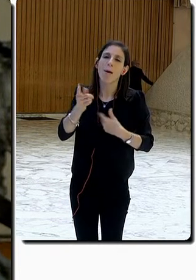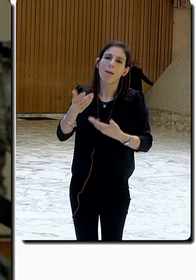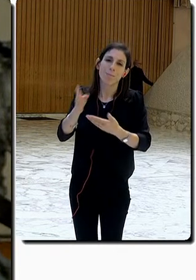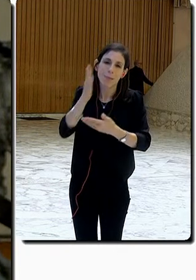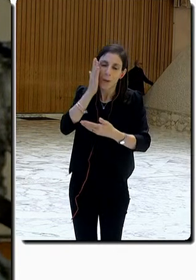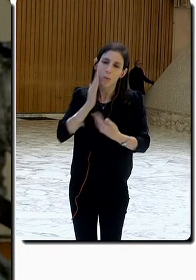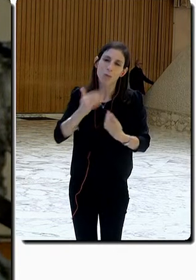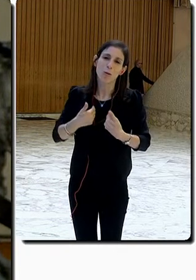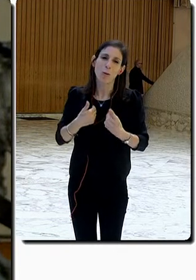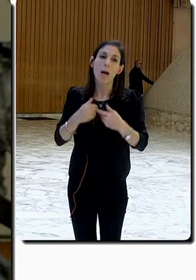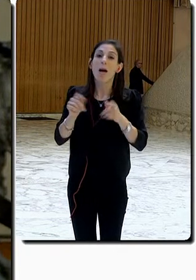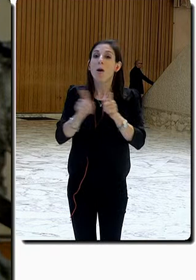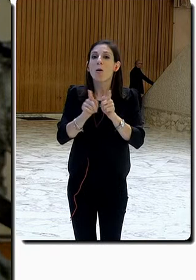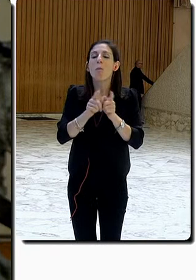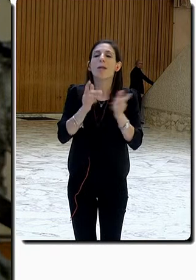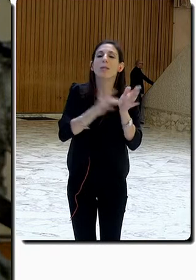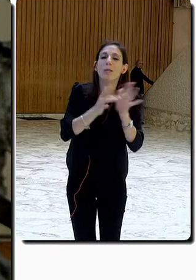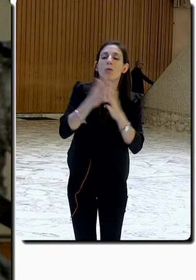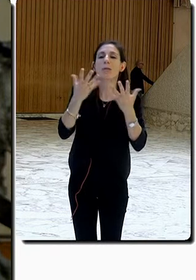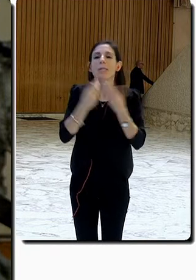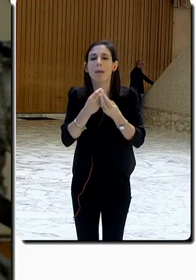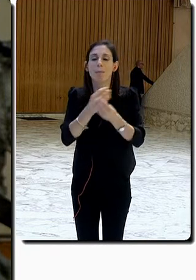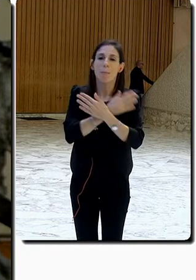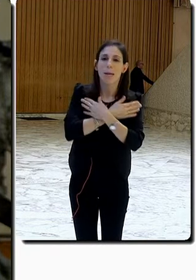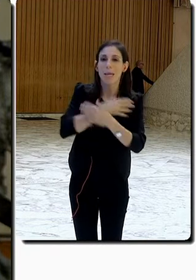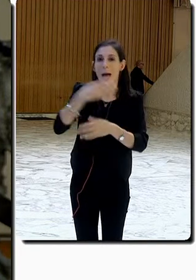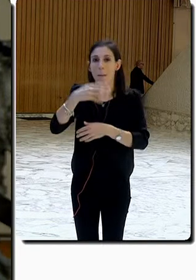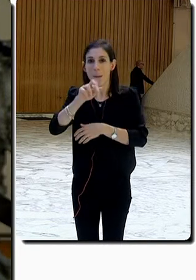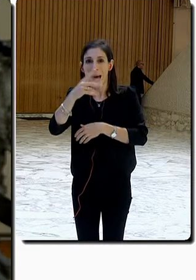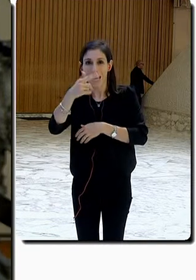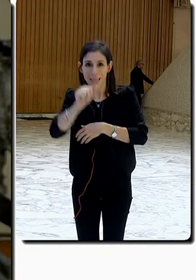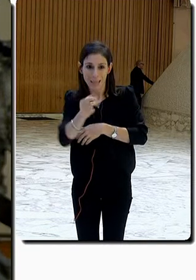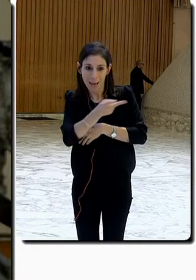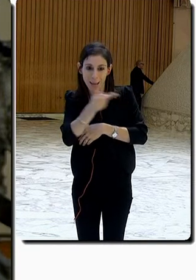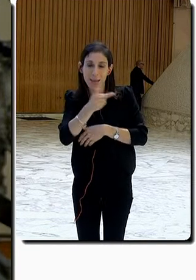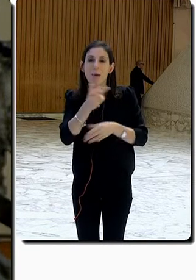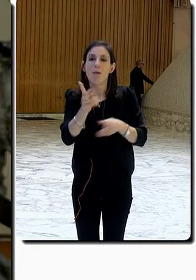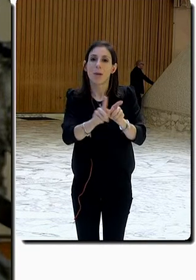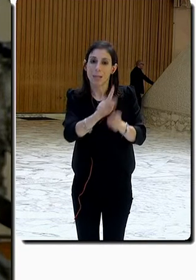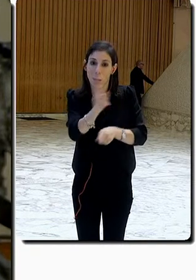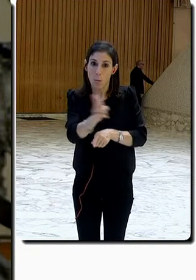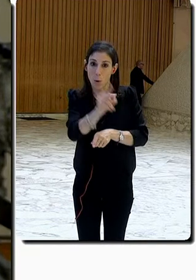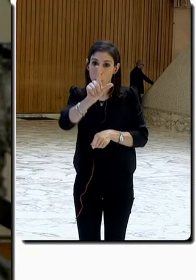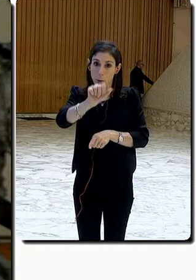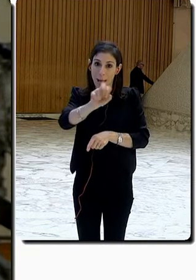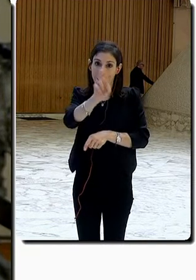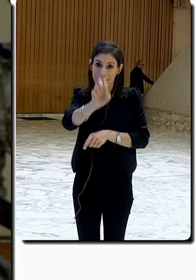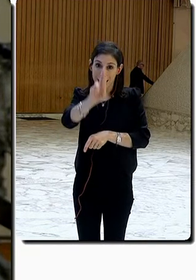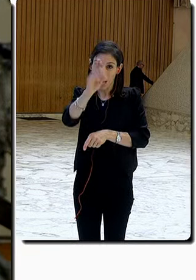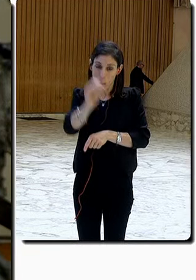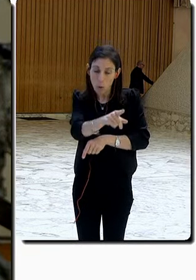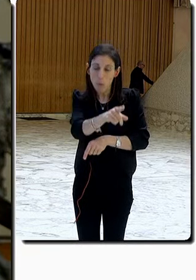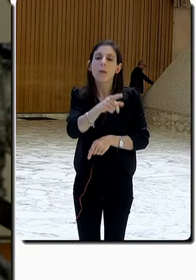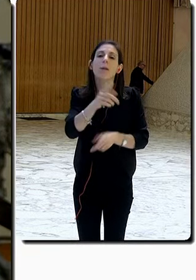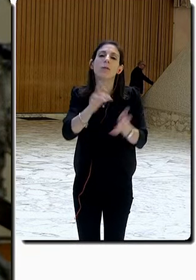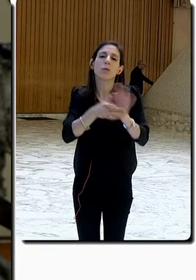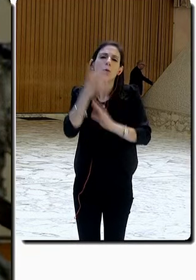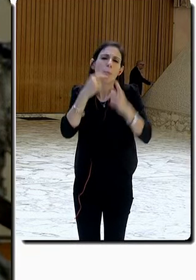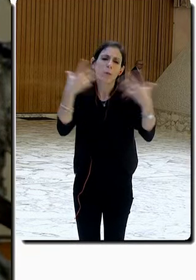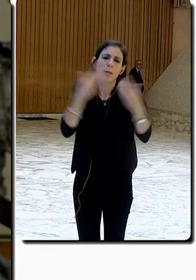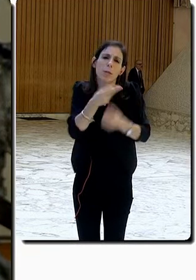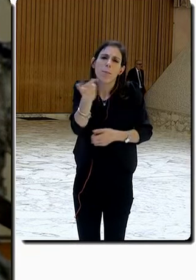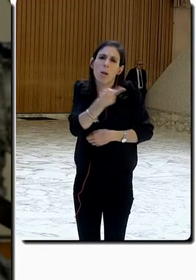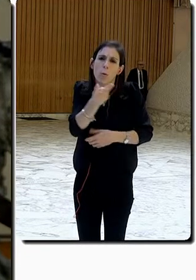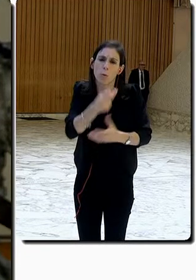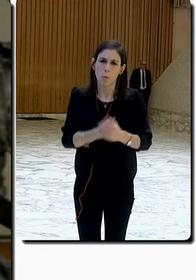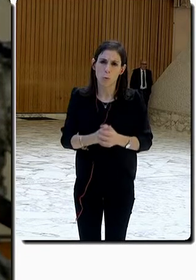et Marthe à la mort de leur frère, alors qu'il est venu exprès pour le ressusciter. Lui-même a demandé à être consolé